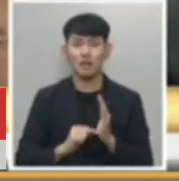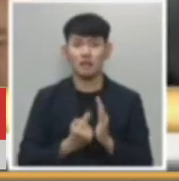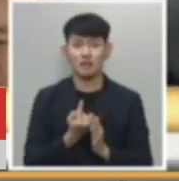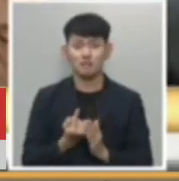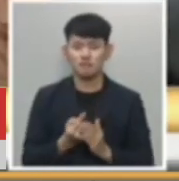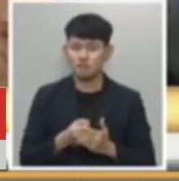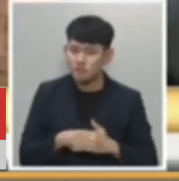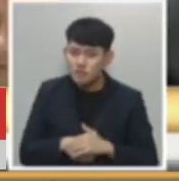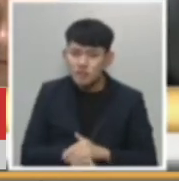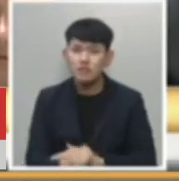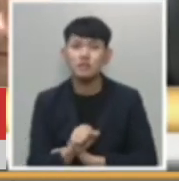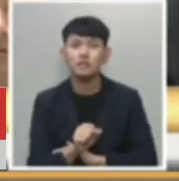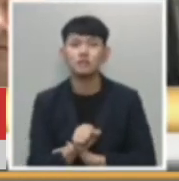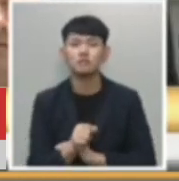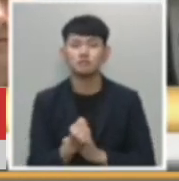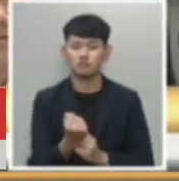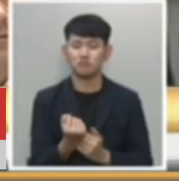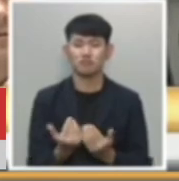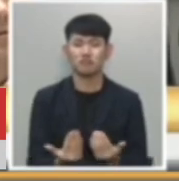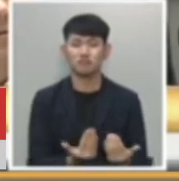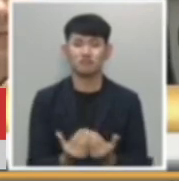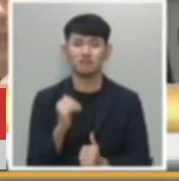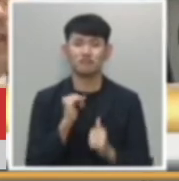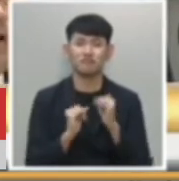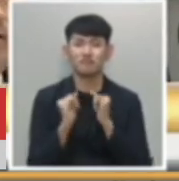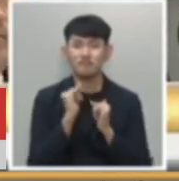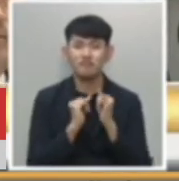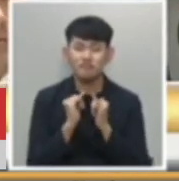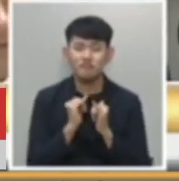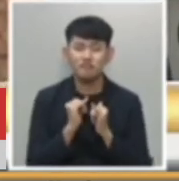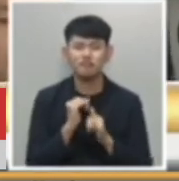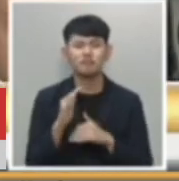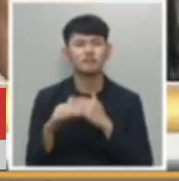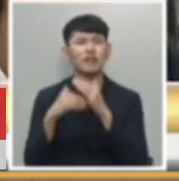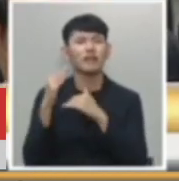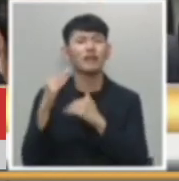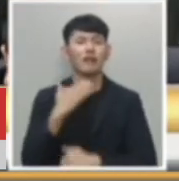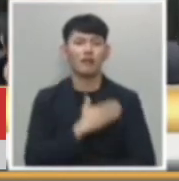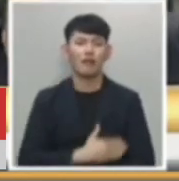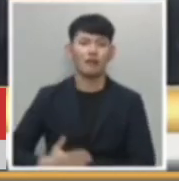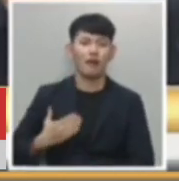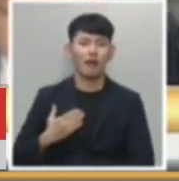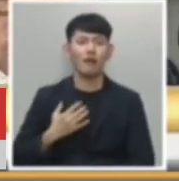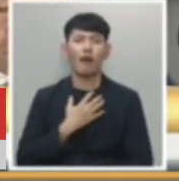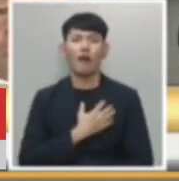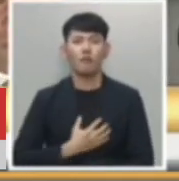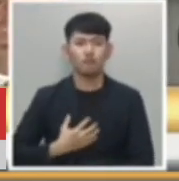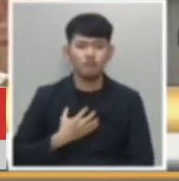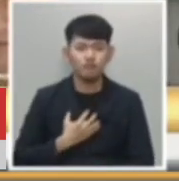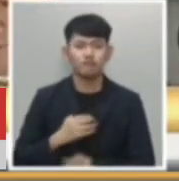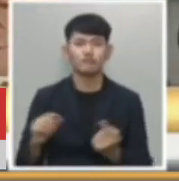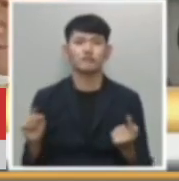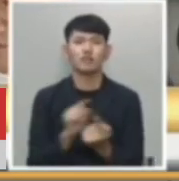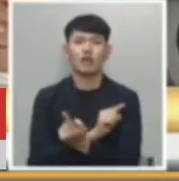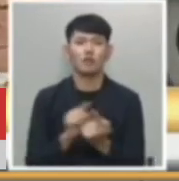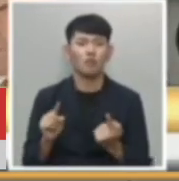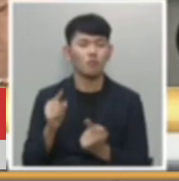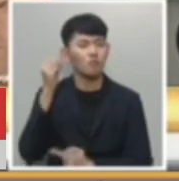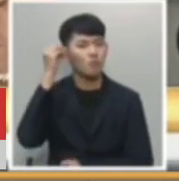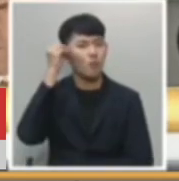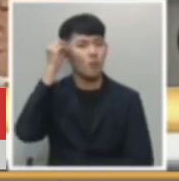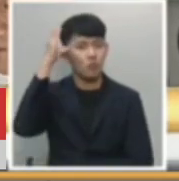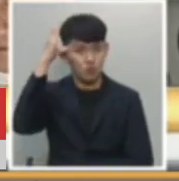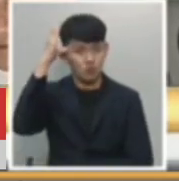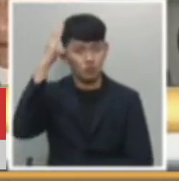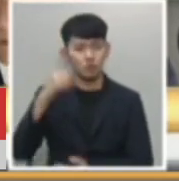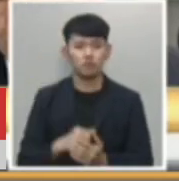ดก็คือพัฒนาทั้งด้านร่างกายอารมณ์สังคมและสติปัญญากับผมจะพูด